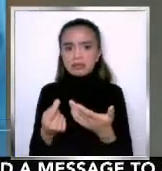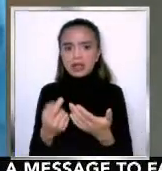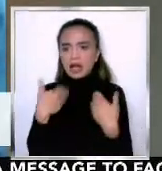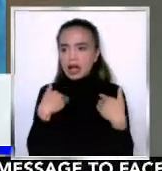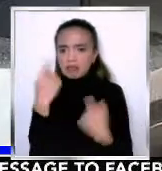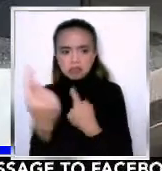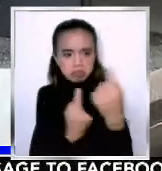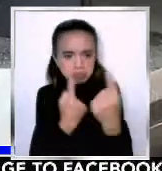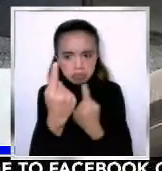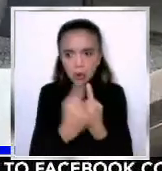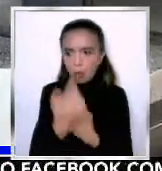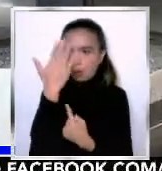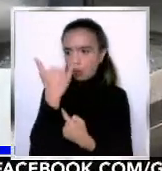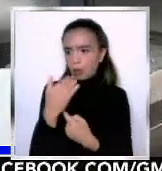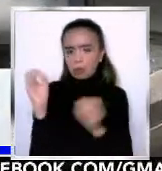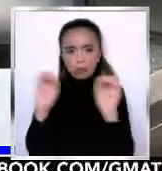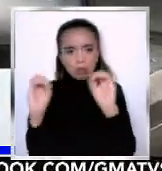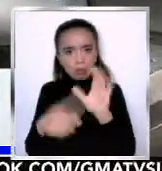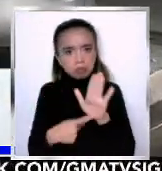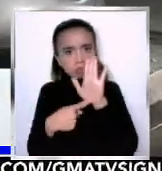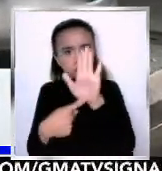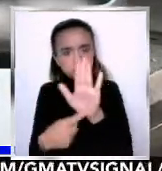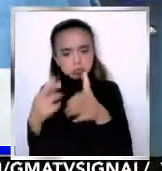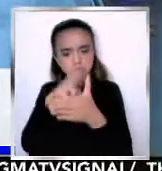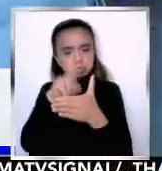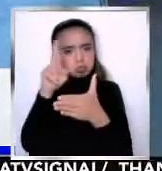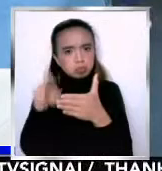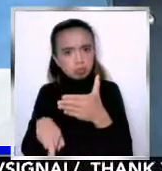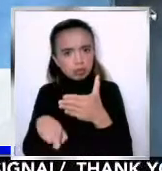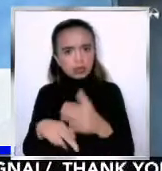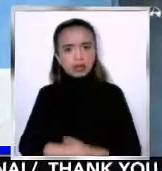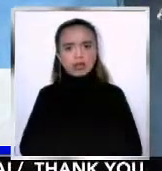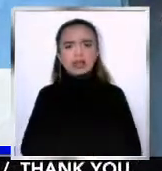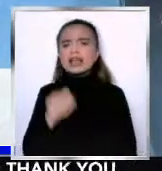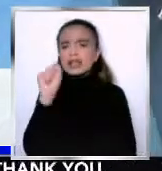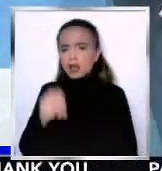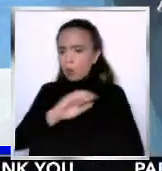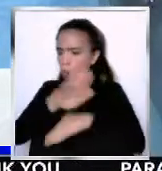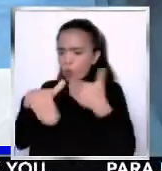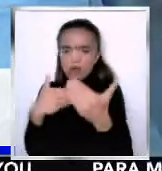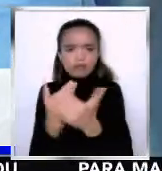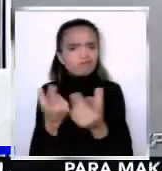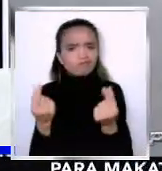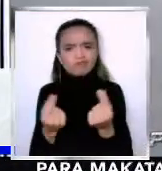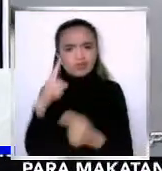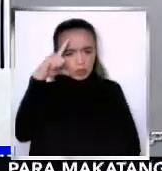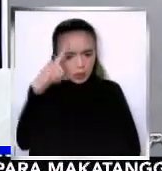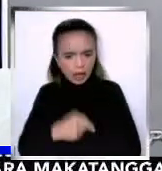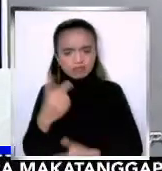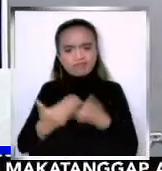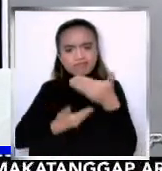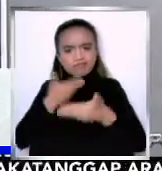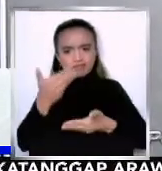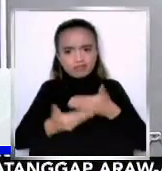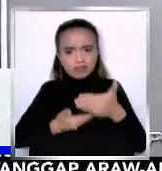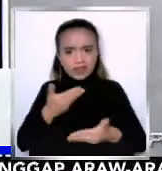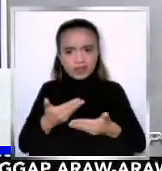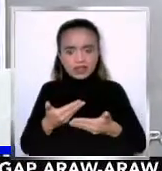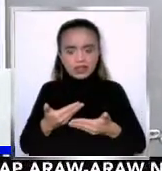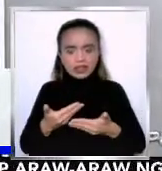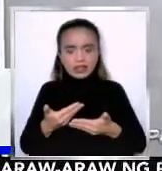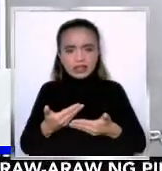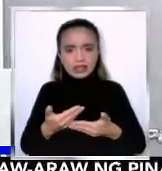pakitang result. Bagaman ginagawa raw nila ang lahat para mapabilis ang proseso, pang-unawa ang hiling